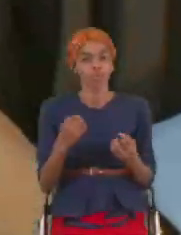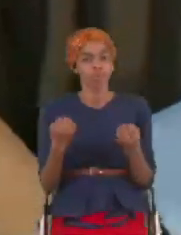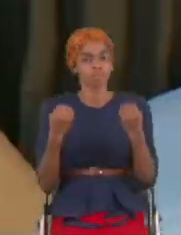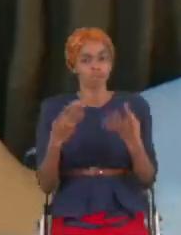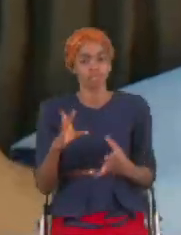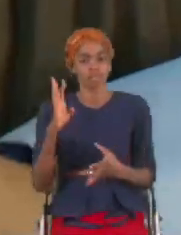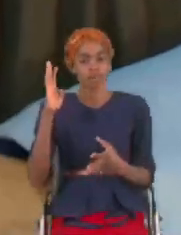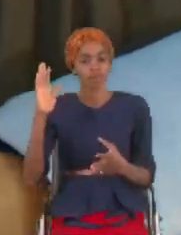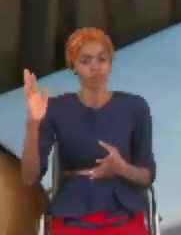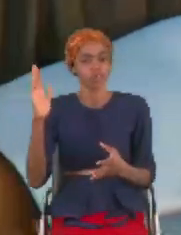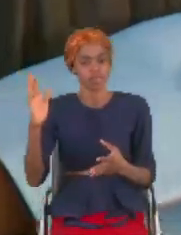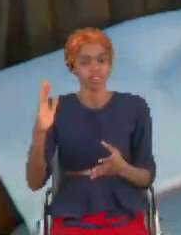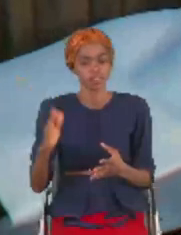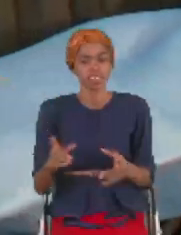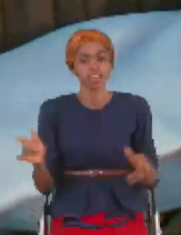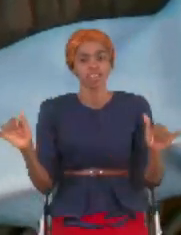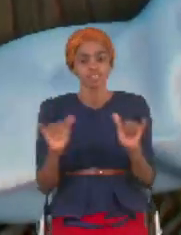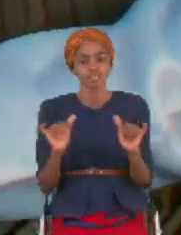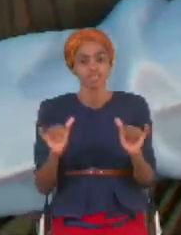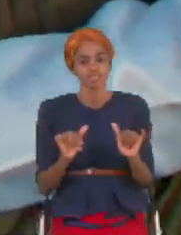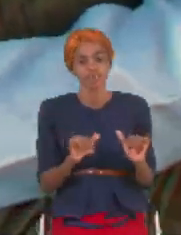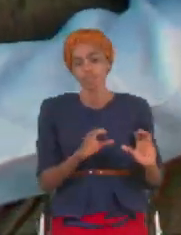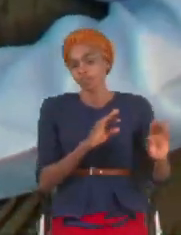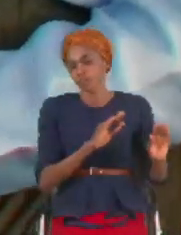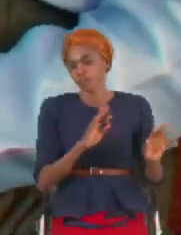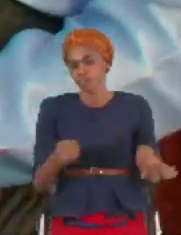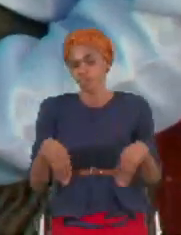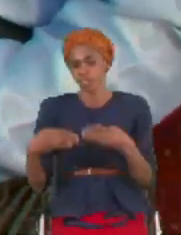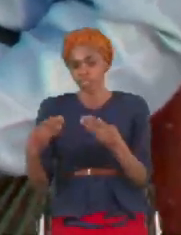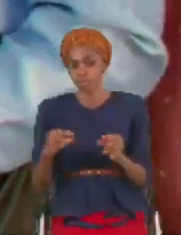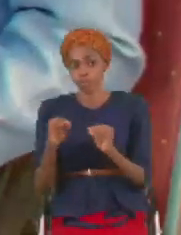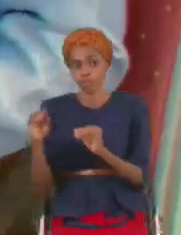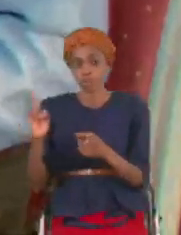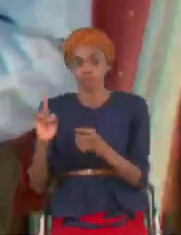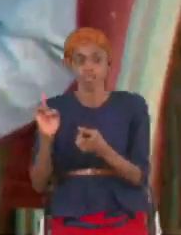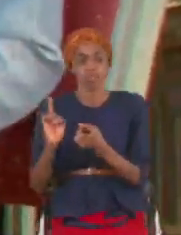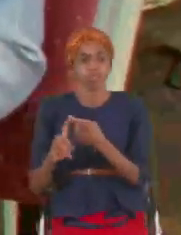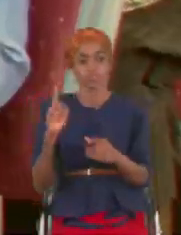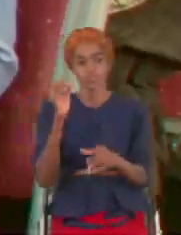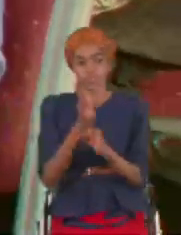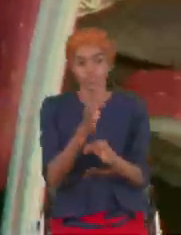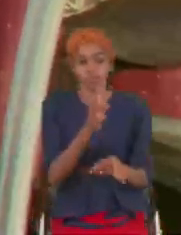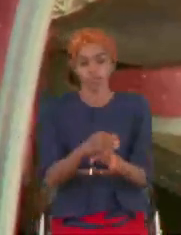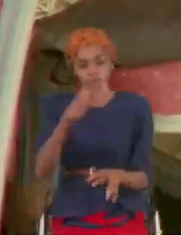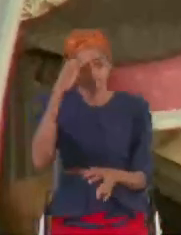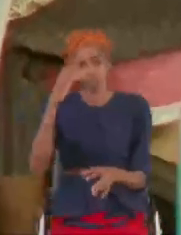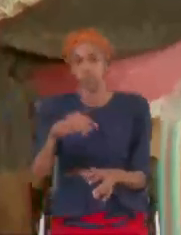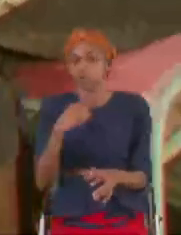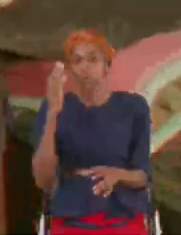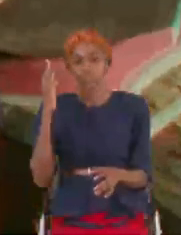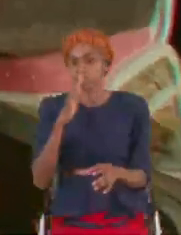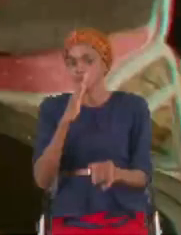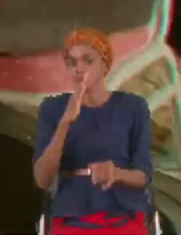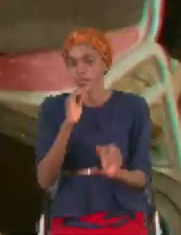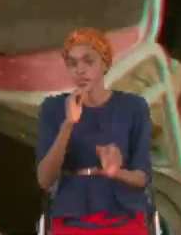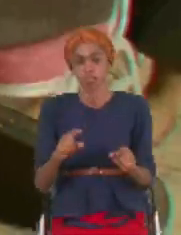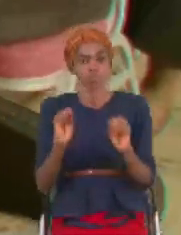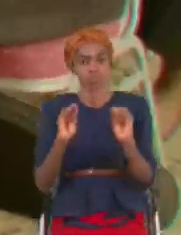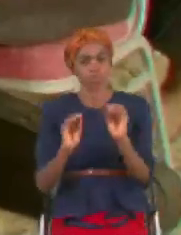témoin confie le à des hommes infidèles qui soit capable de l'enseigné aussi à